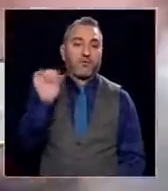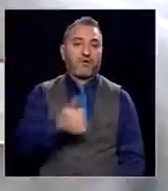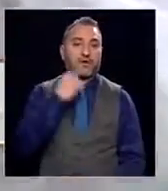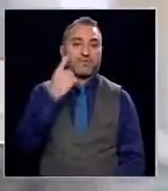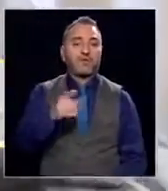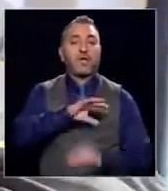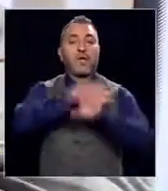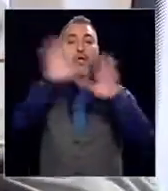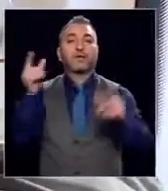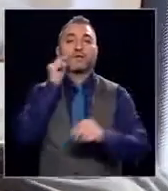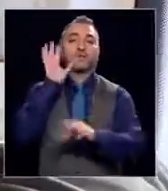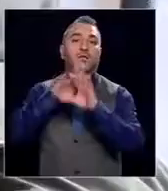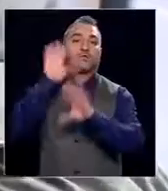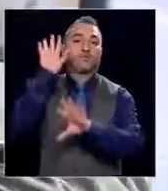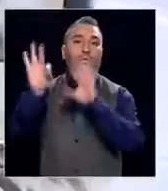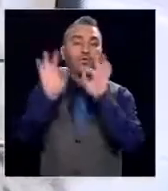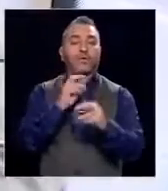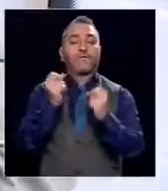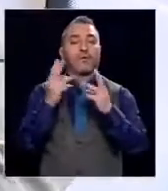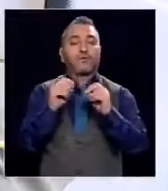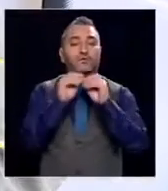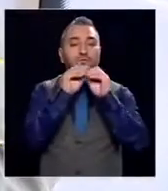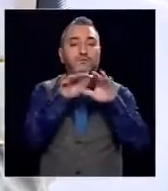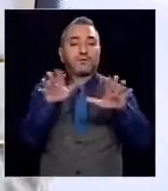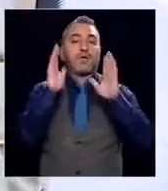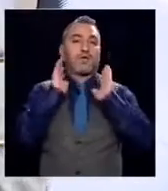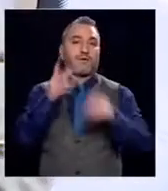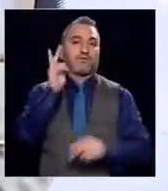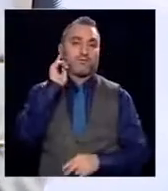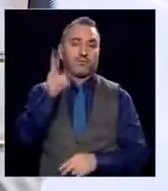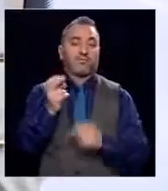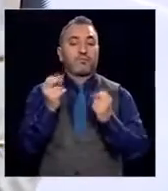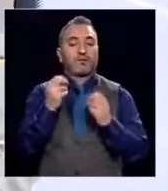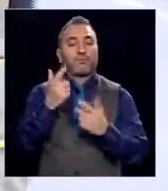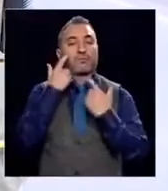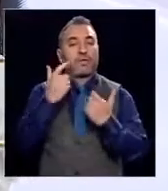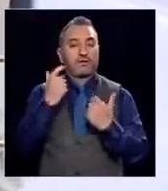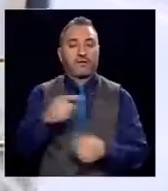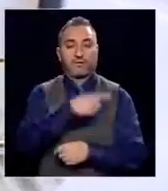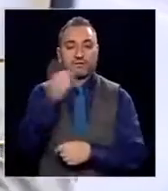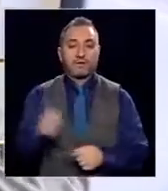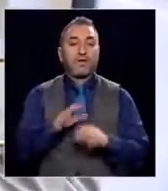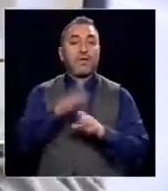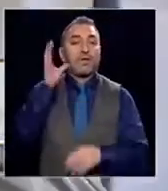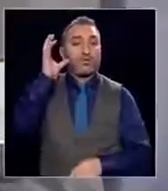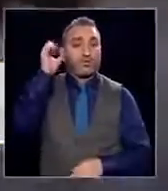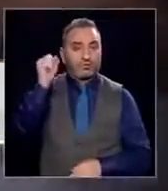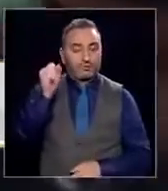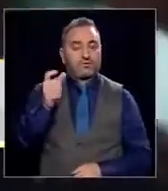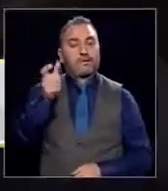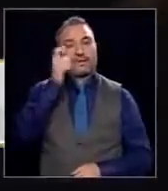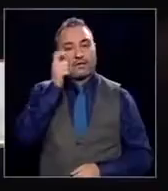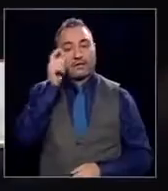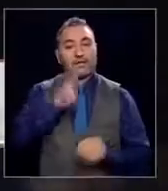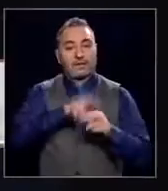herkesin dokunduğu yerler olduğu için virüs ve bakteri açısından en yoğun yerler burasıdır. Onun için bir kere buraları tutarken bunlara tuttuğumuz dikkat etmeliyiz.